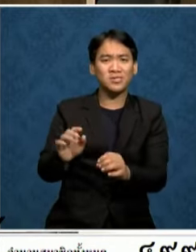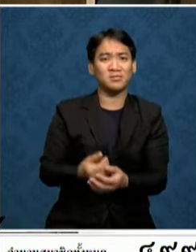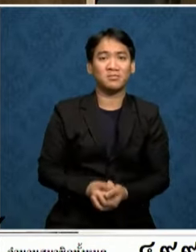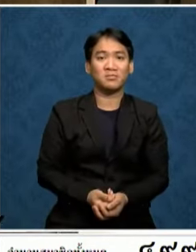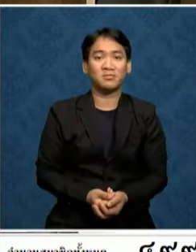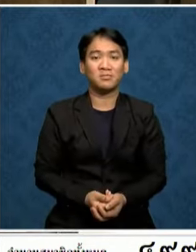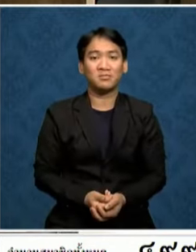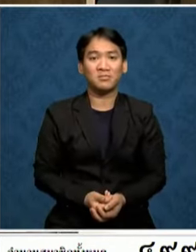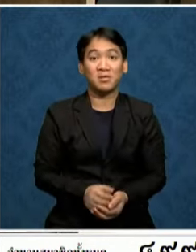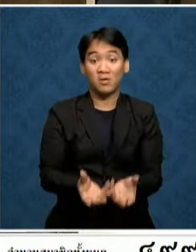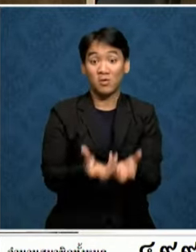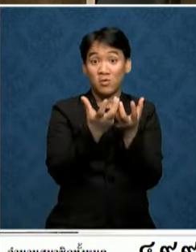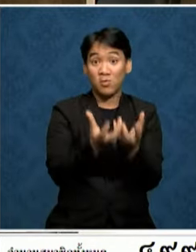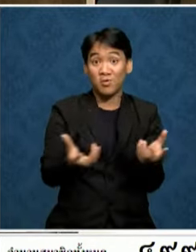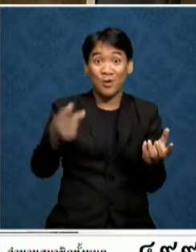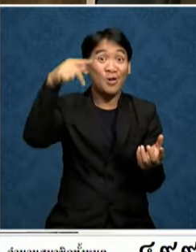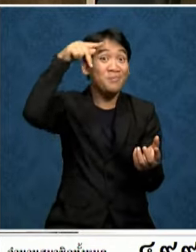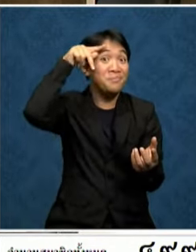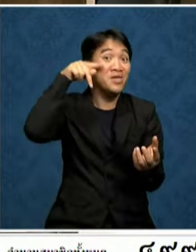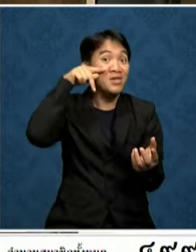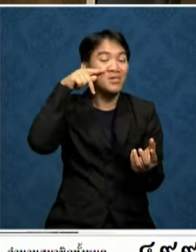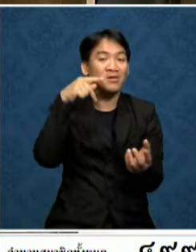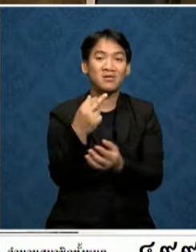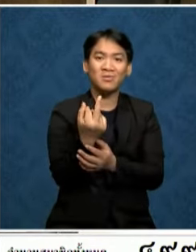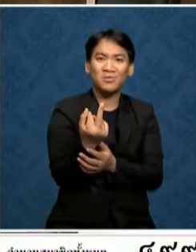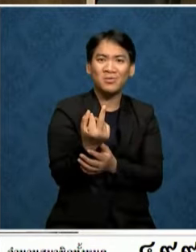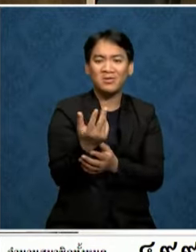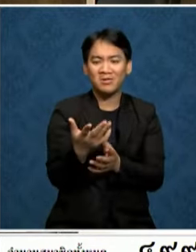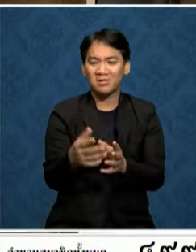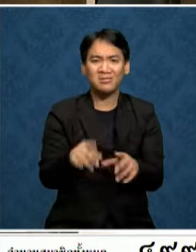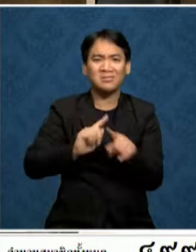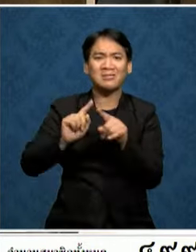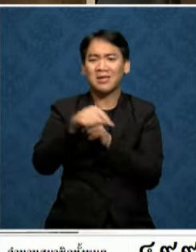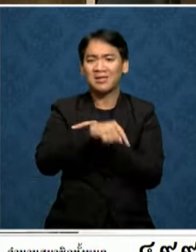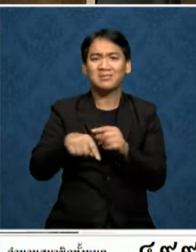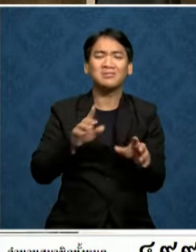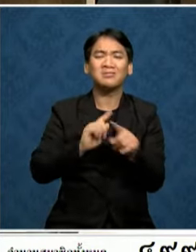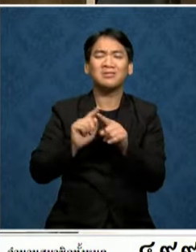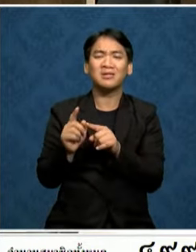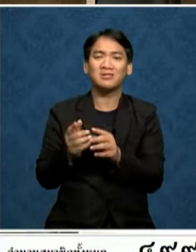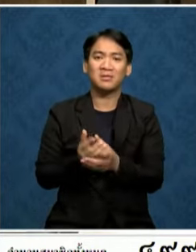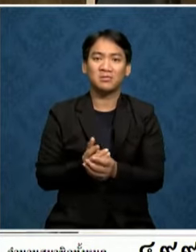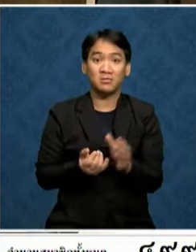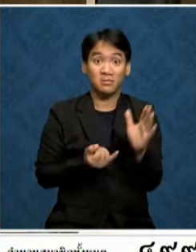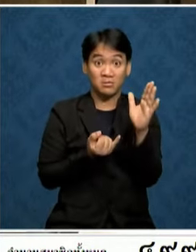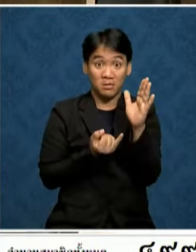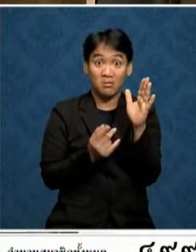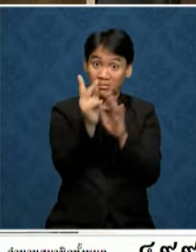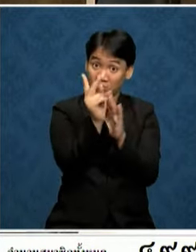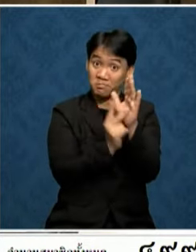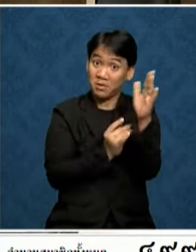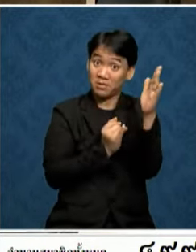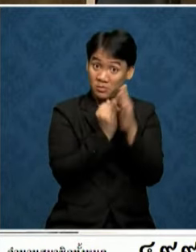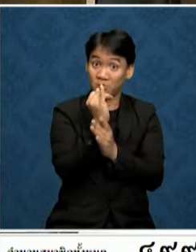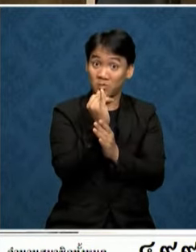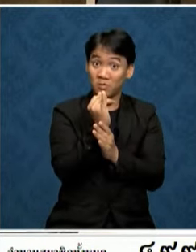เช็คทอยถูกกฎหมายหรือว่าทำให้กฎหมายเมันถูกต้องจะทำให้ผู้หญิงเป็นเครื่องมือทางการเพศหรือวัตถุทางเพศหรือไม่ฉันคัดค้าน 100%